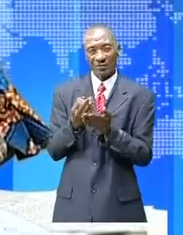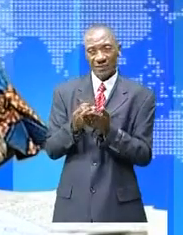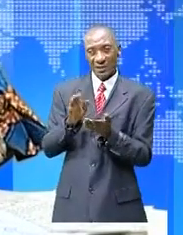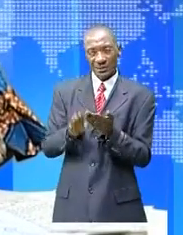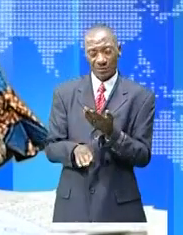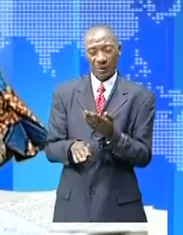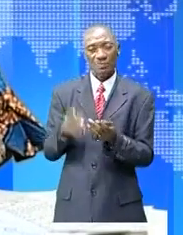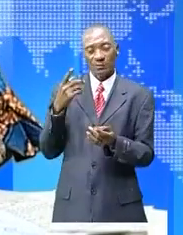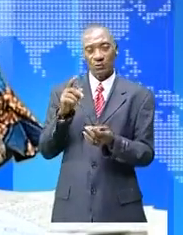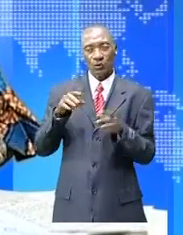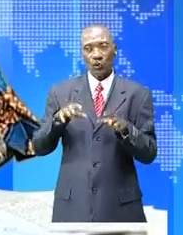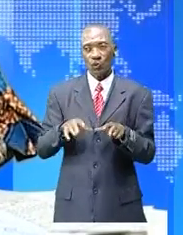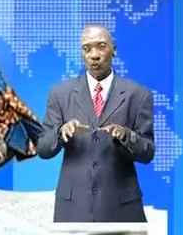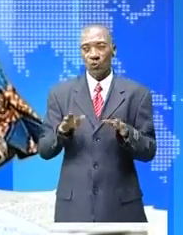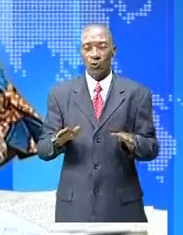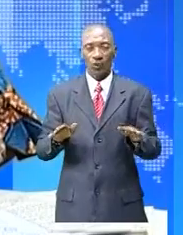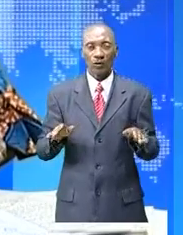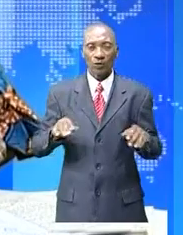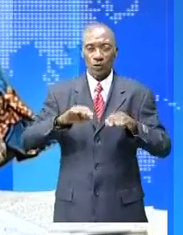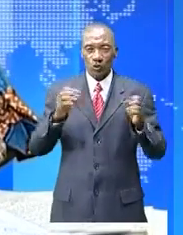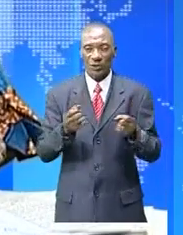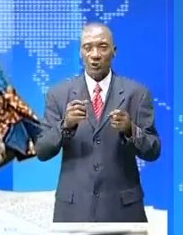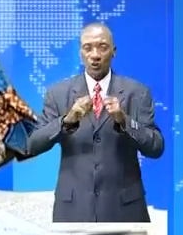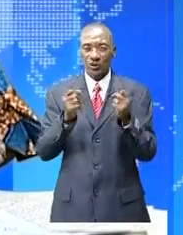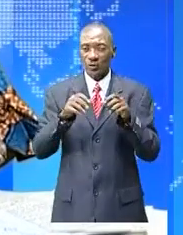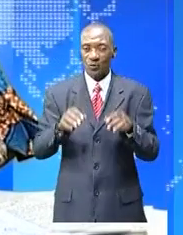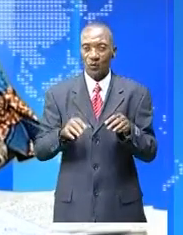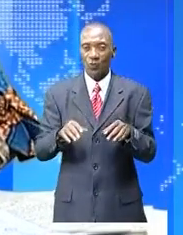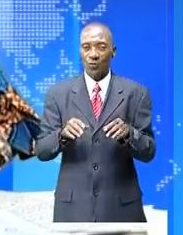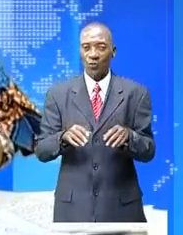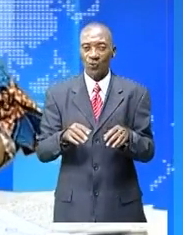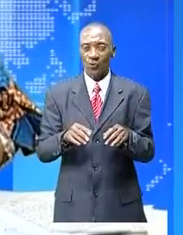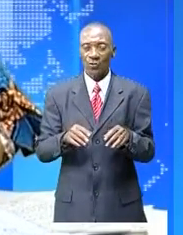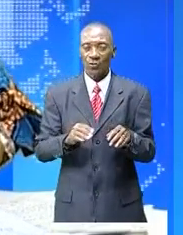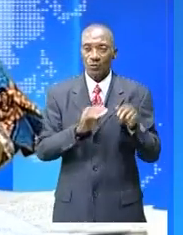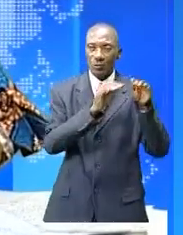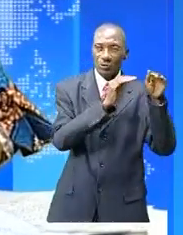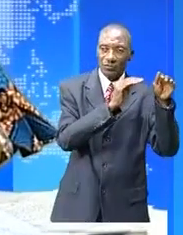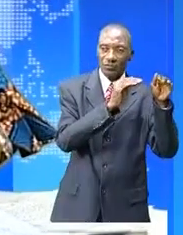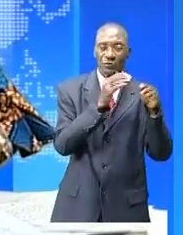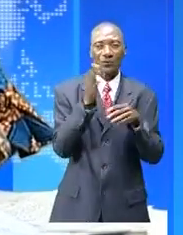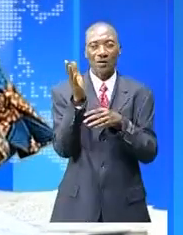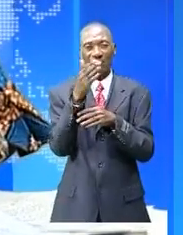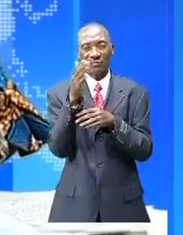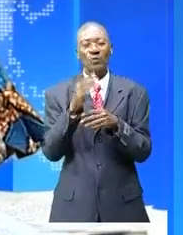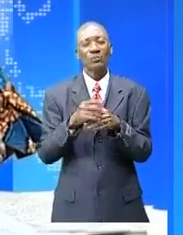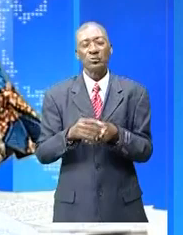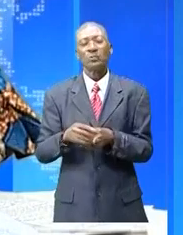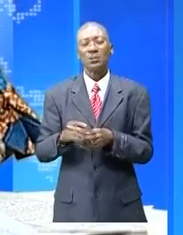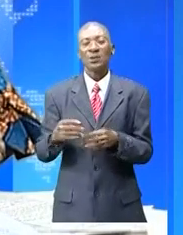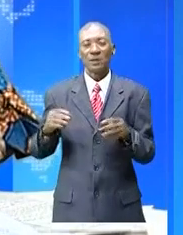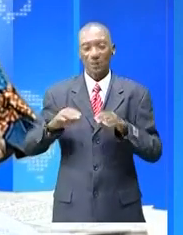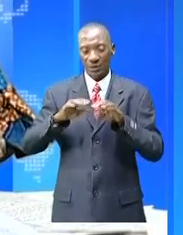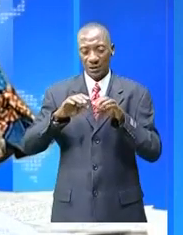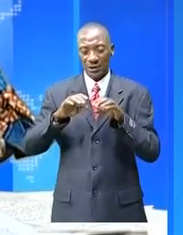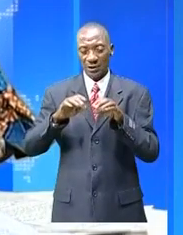Congo Airways pour lever des fonds sur le marché international et à travers les banques locales. Pour rappel, les programmes de